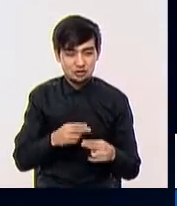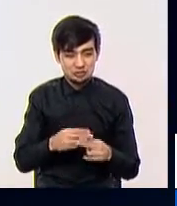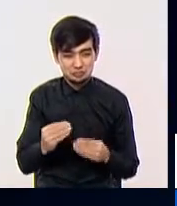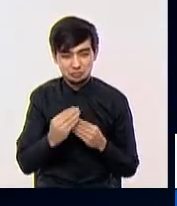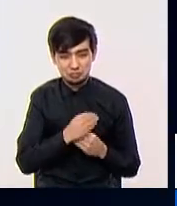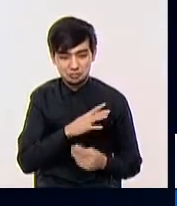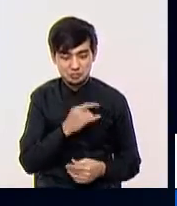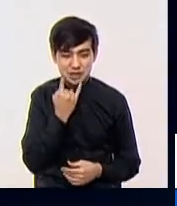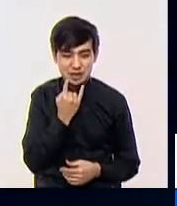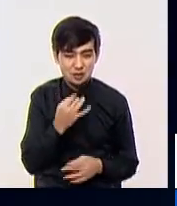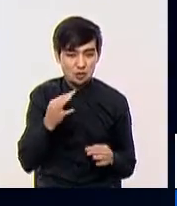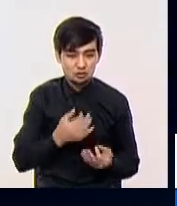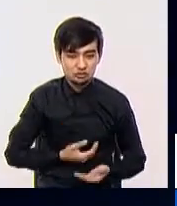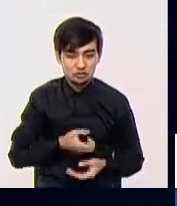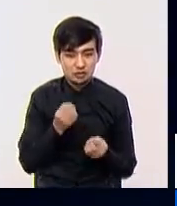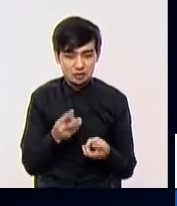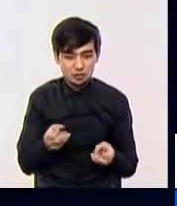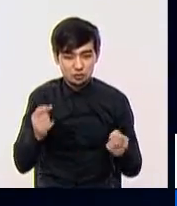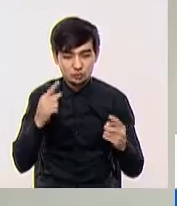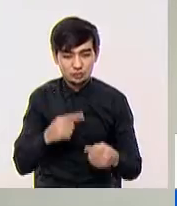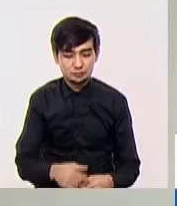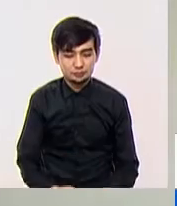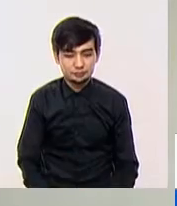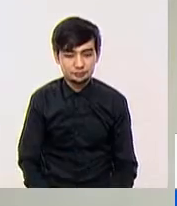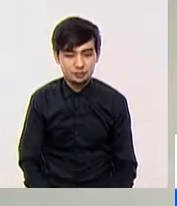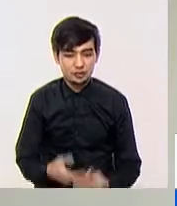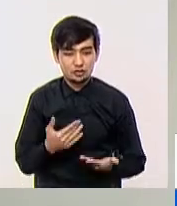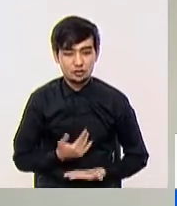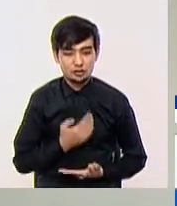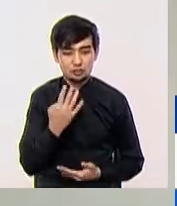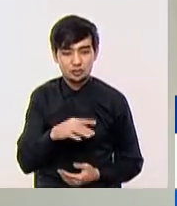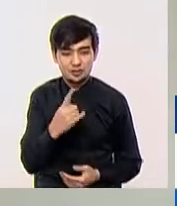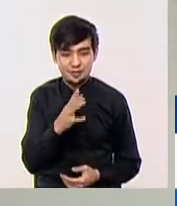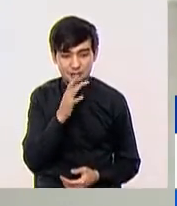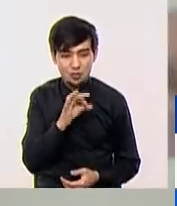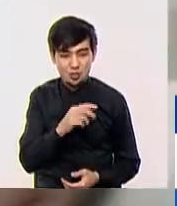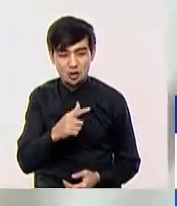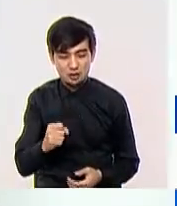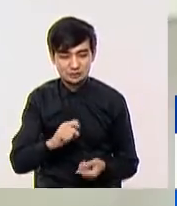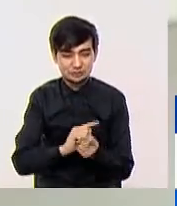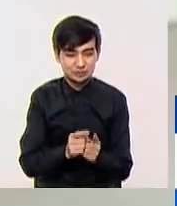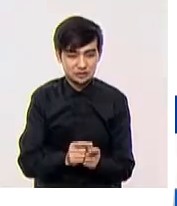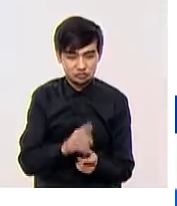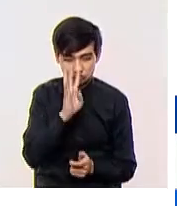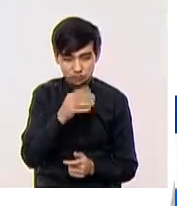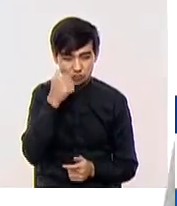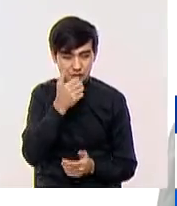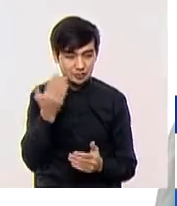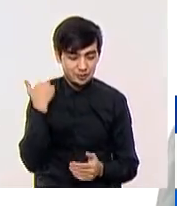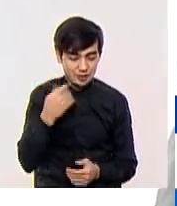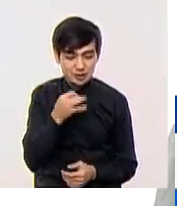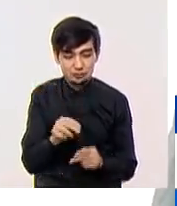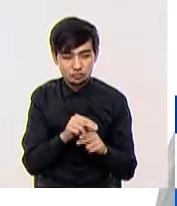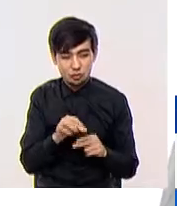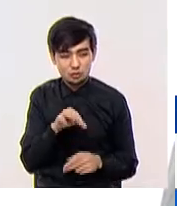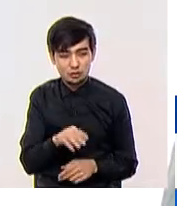на батарейках? Узнавала Людмила Батюшкина. Жизнь 41-летней Ольги Полянской круто изменилась 4 года назад, когда ее лечили